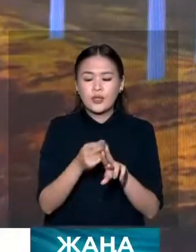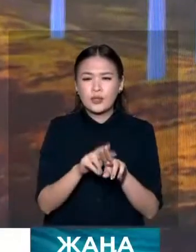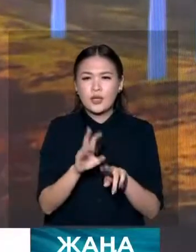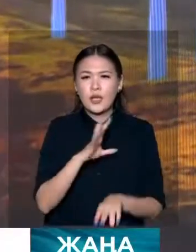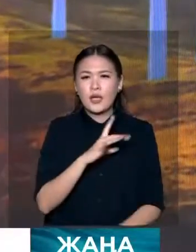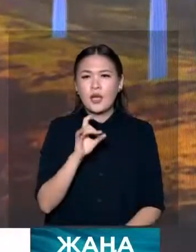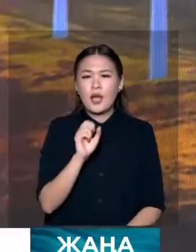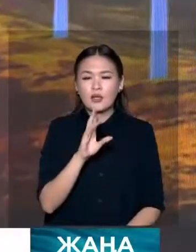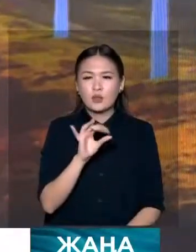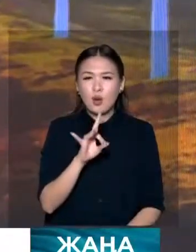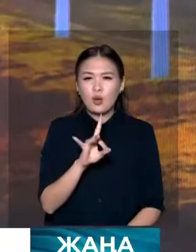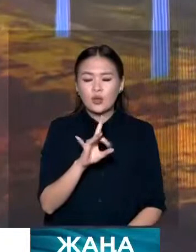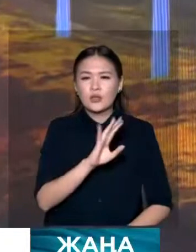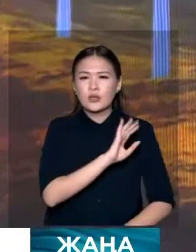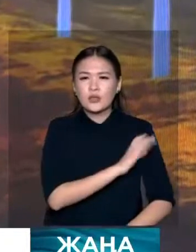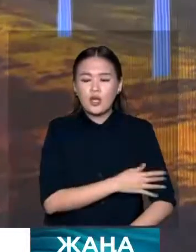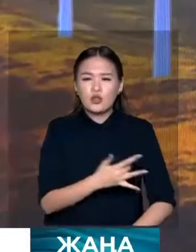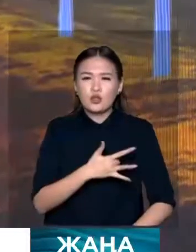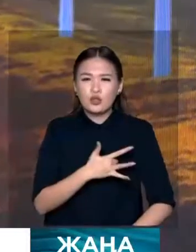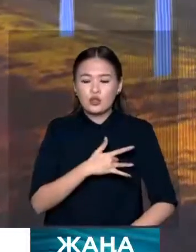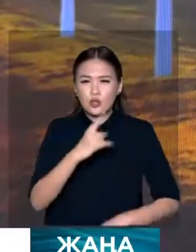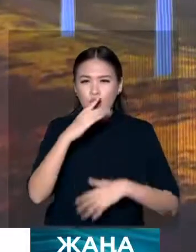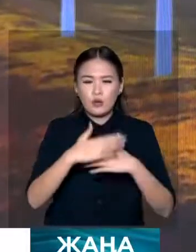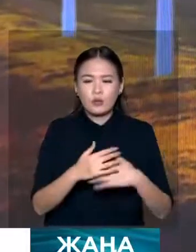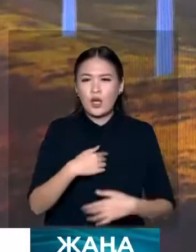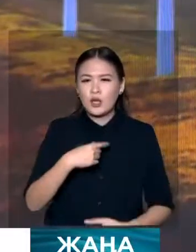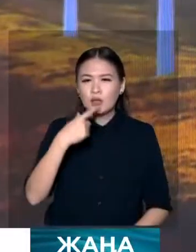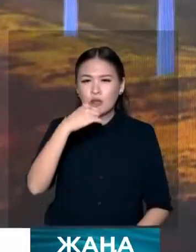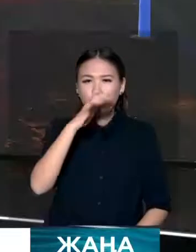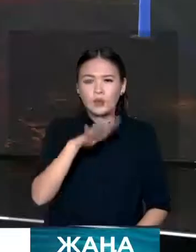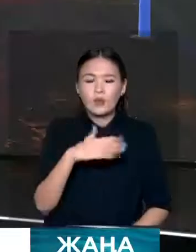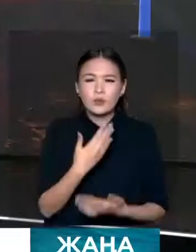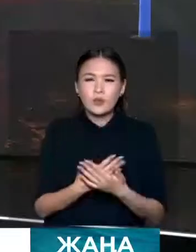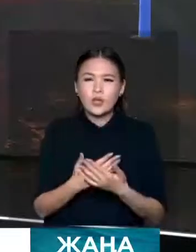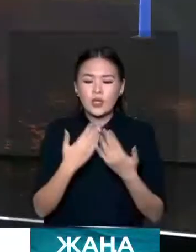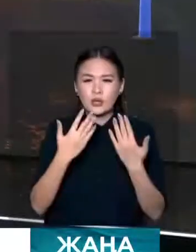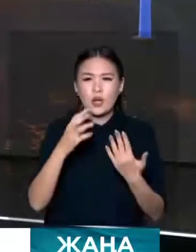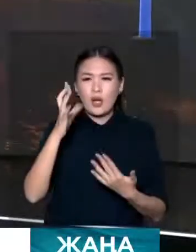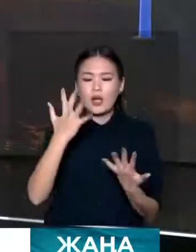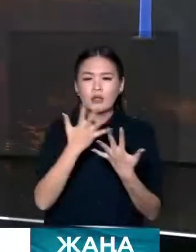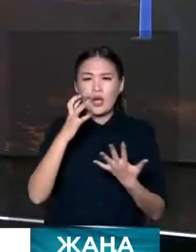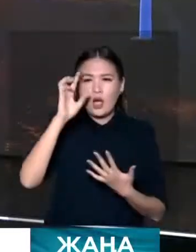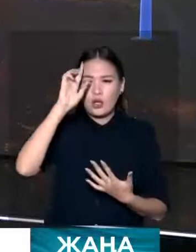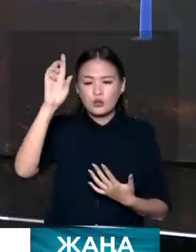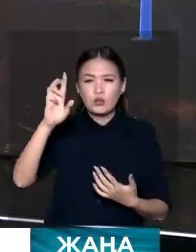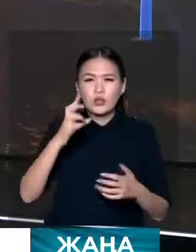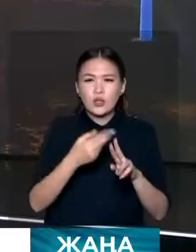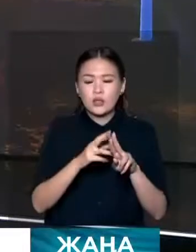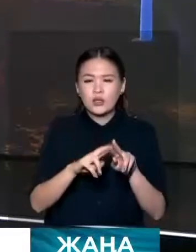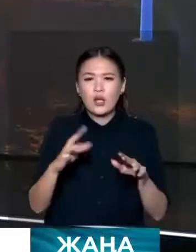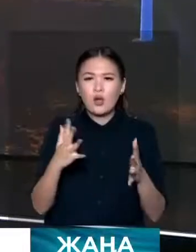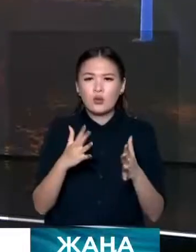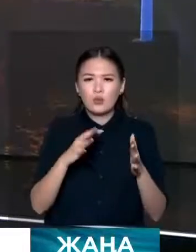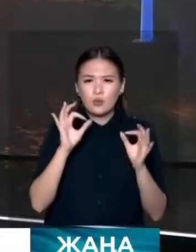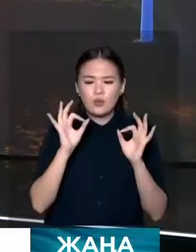реакторы маған жағымды, я жүрегіме жақын деп айта алмаймын. Сіздің мысалыңызда енді жалпы қай мемлекет осы саланы жетік